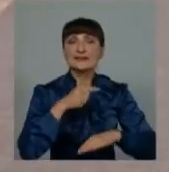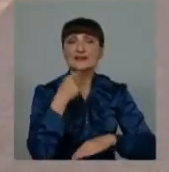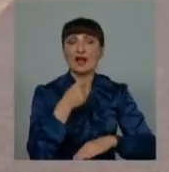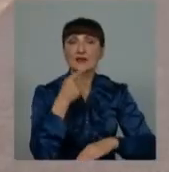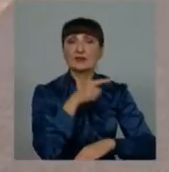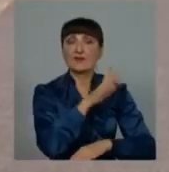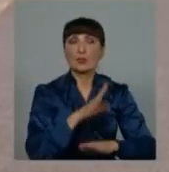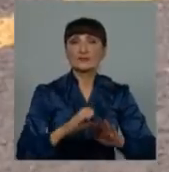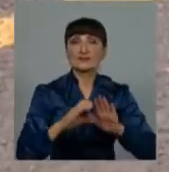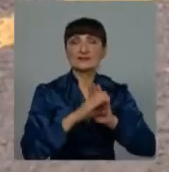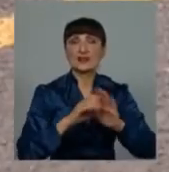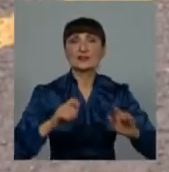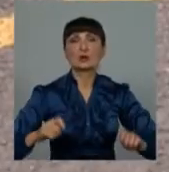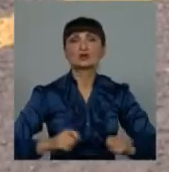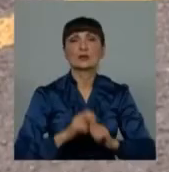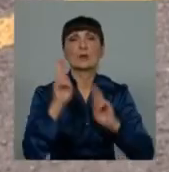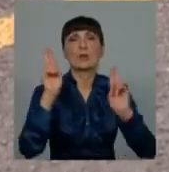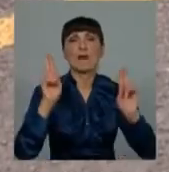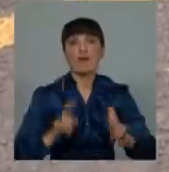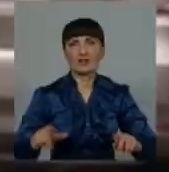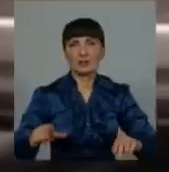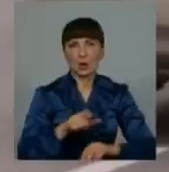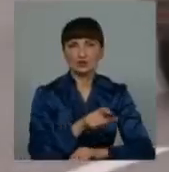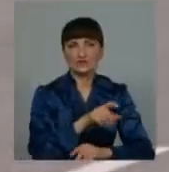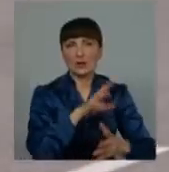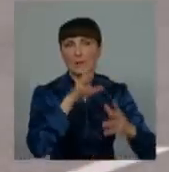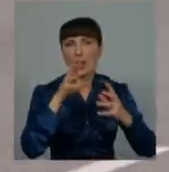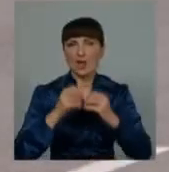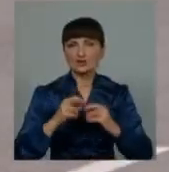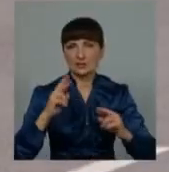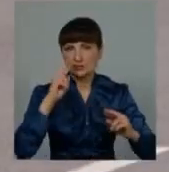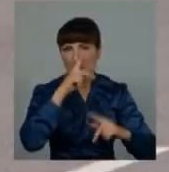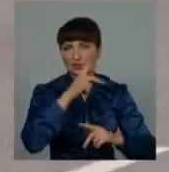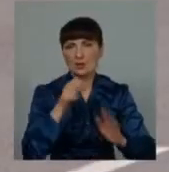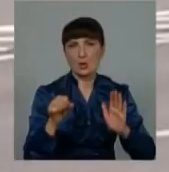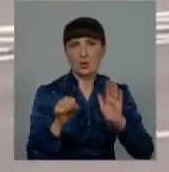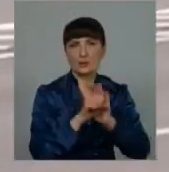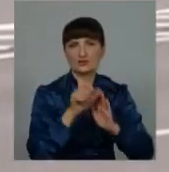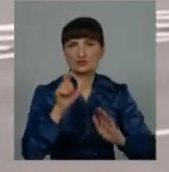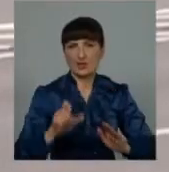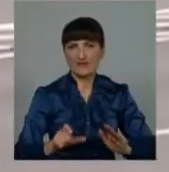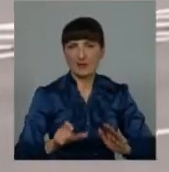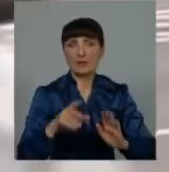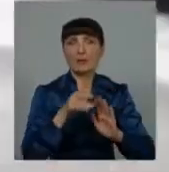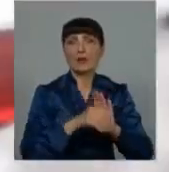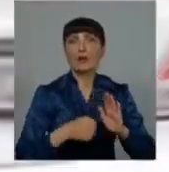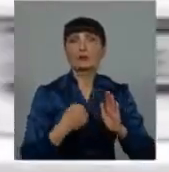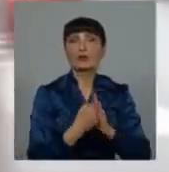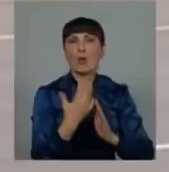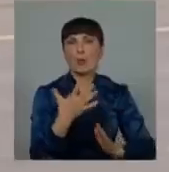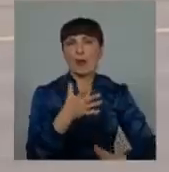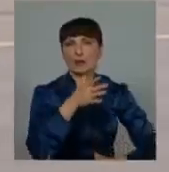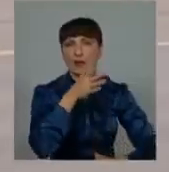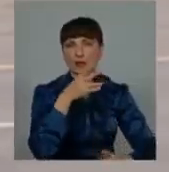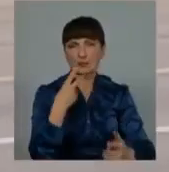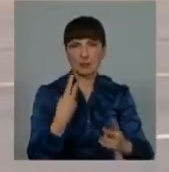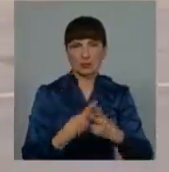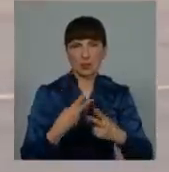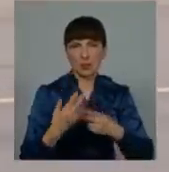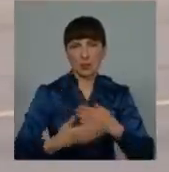будут по статье «Нарушение правил дорожного движения, повлекшее по неосторожности смерть человека». За это предусмотрено до 5 лет лишения